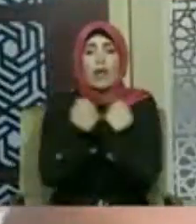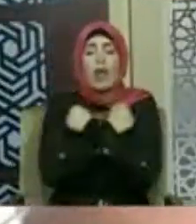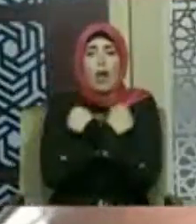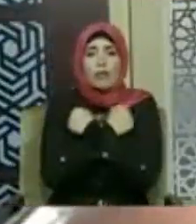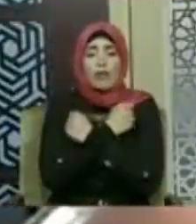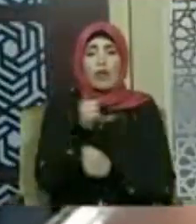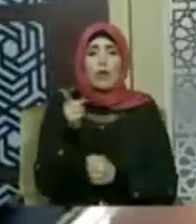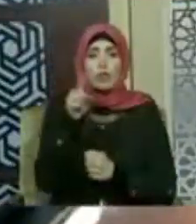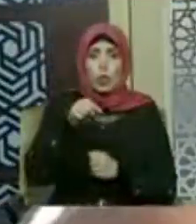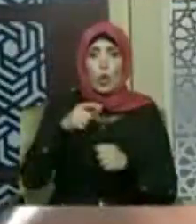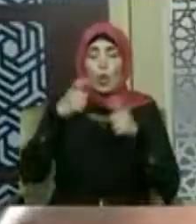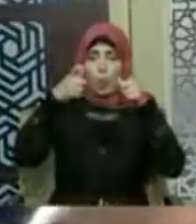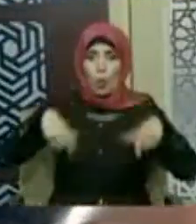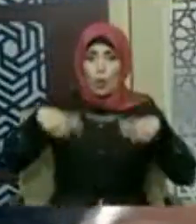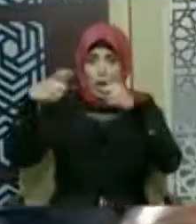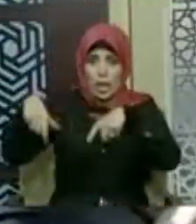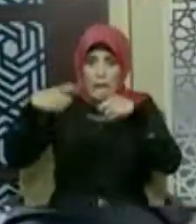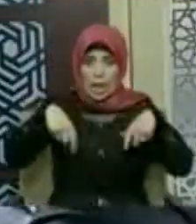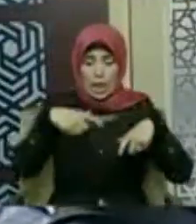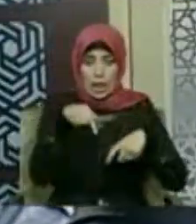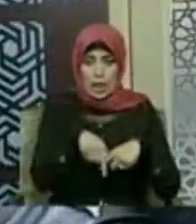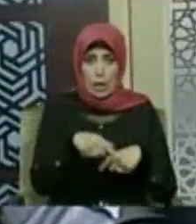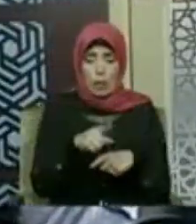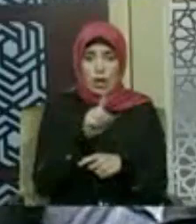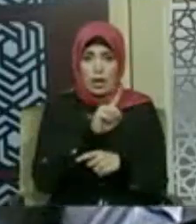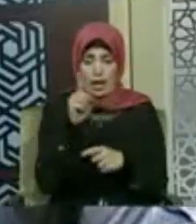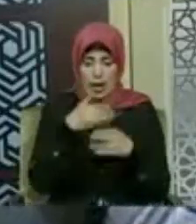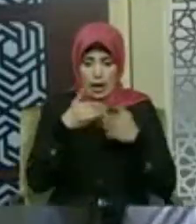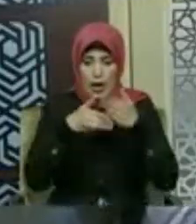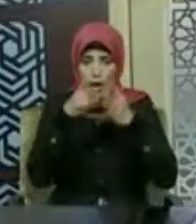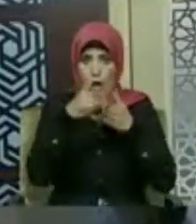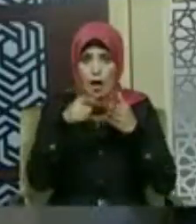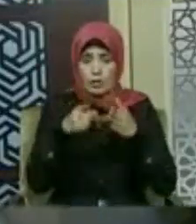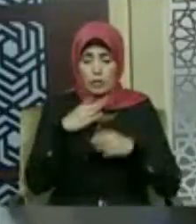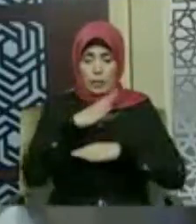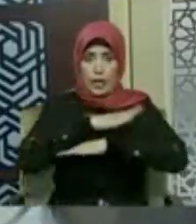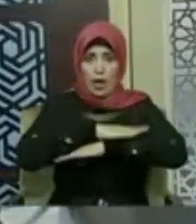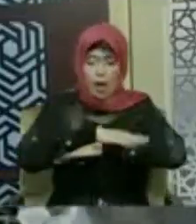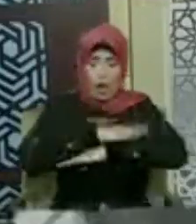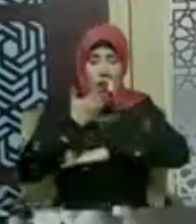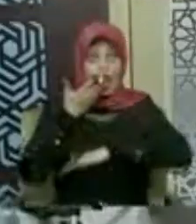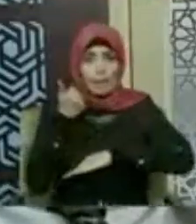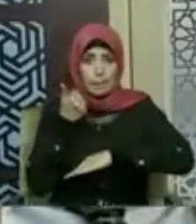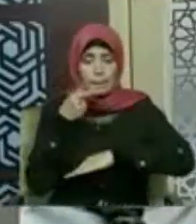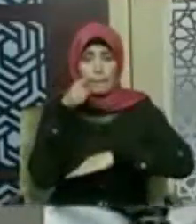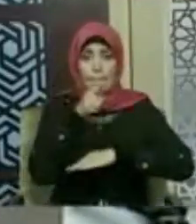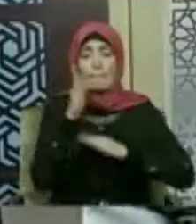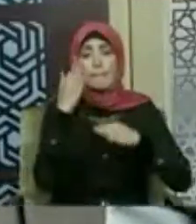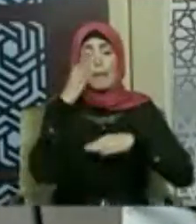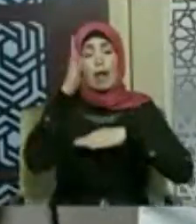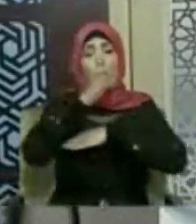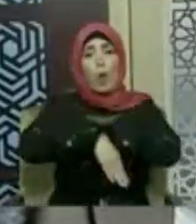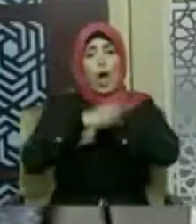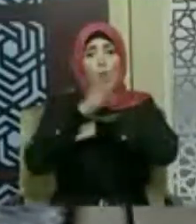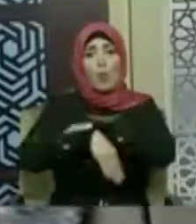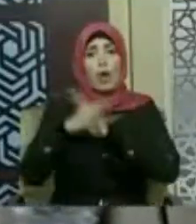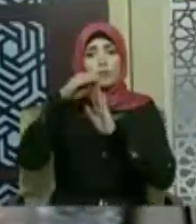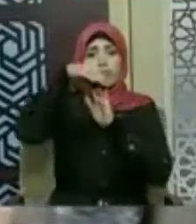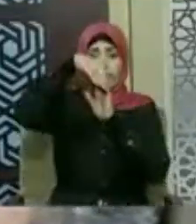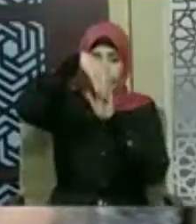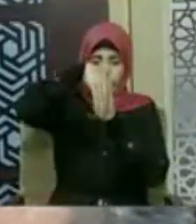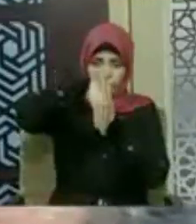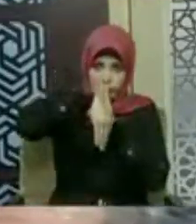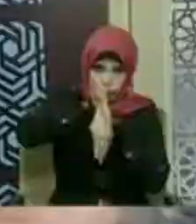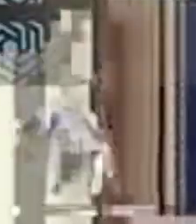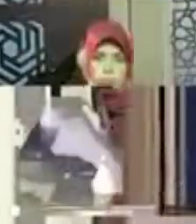والأخلاق تحمل عوامل سقوطها ومآلها إلى السقوط